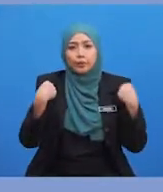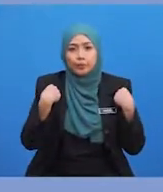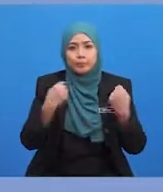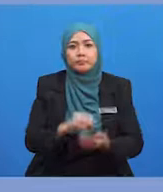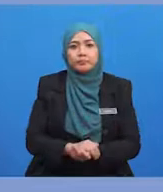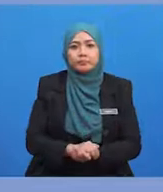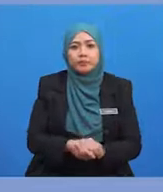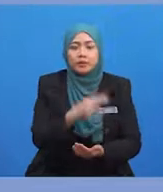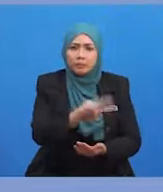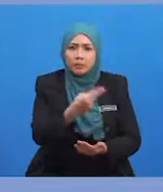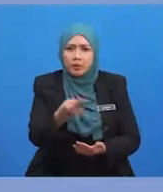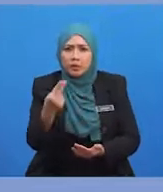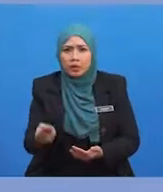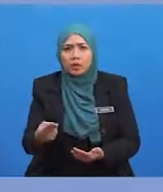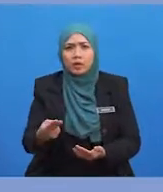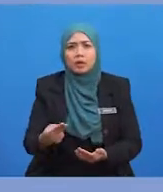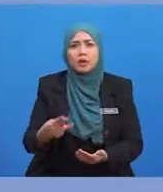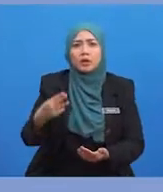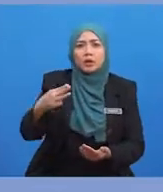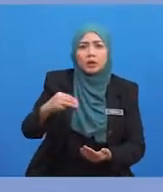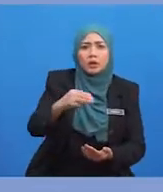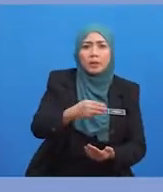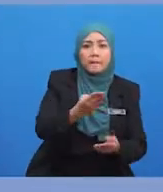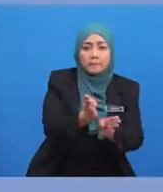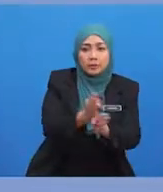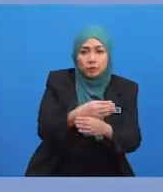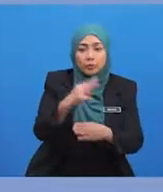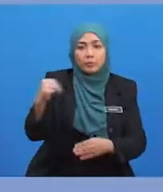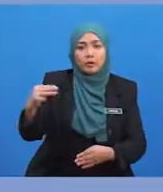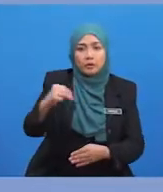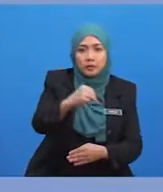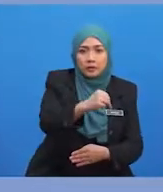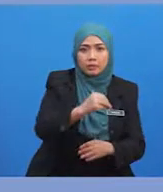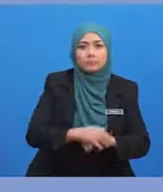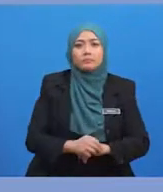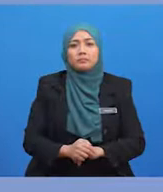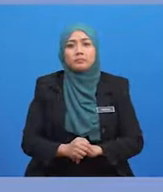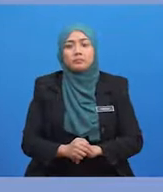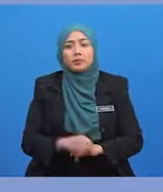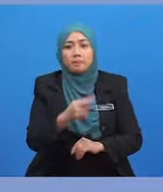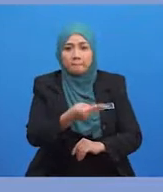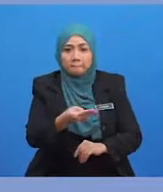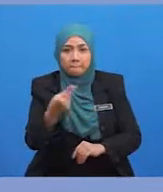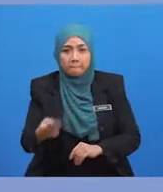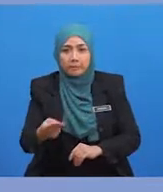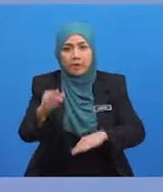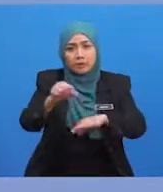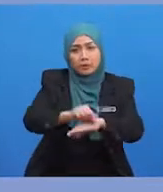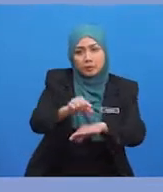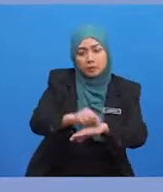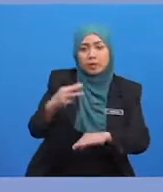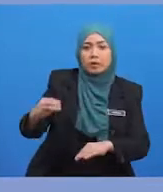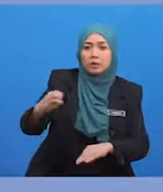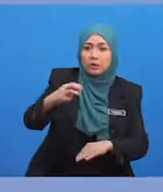kegunaan mikroorganisma. Keenam, mengiktiraf terdapat mikroorganisma yang